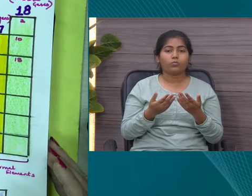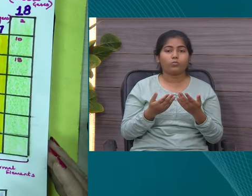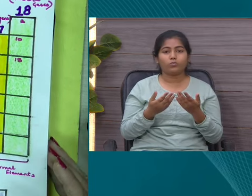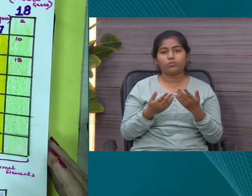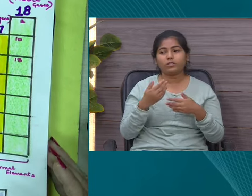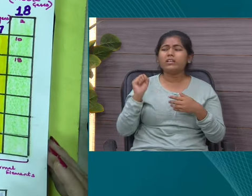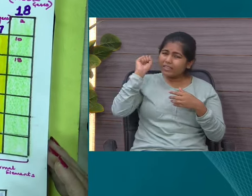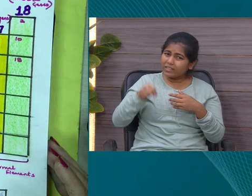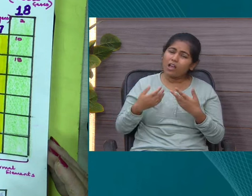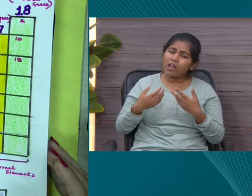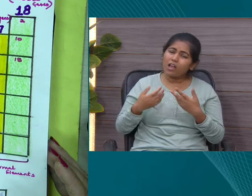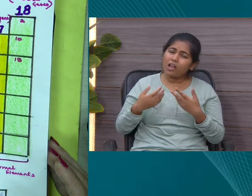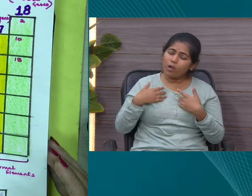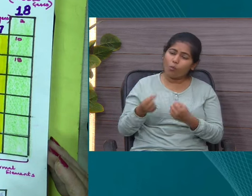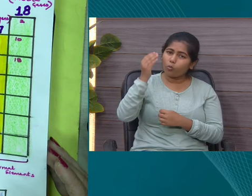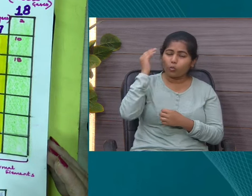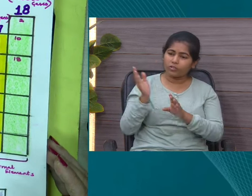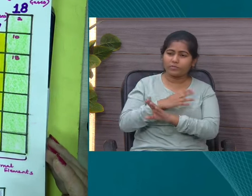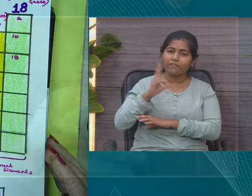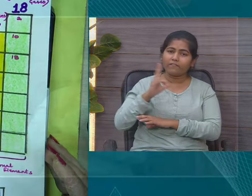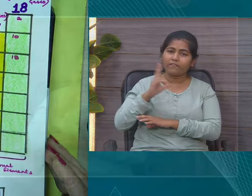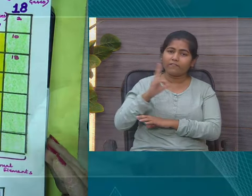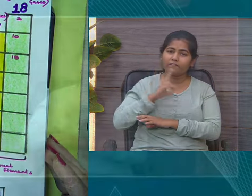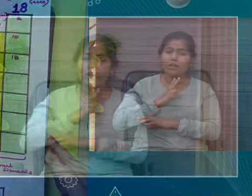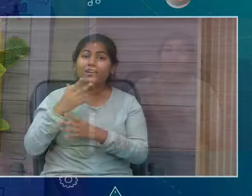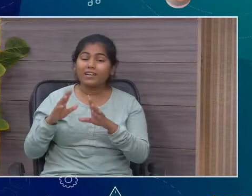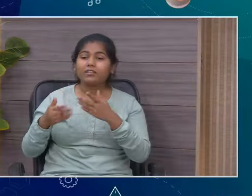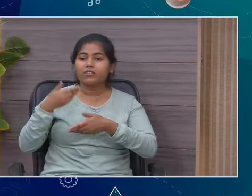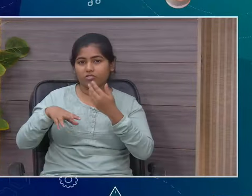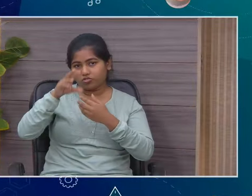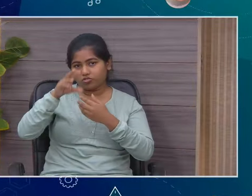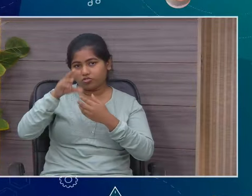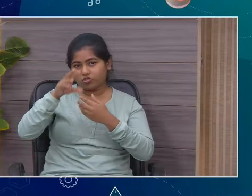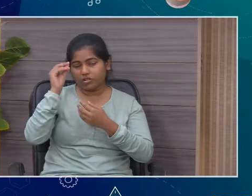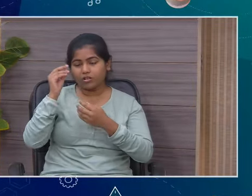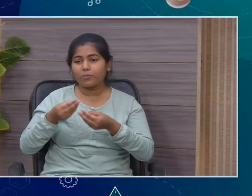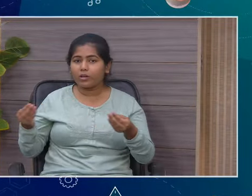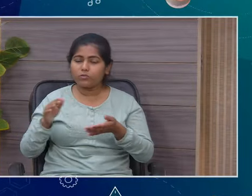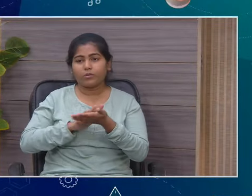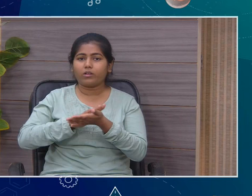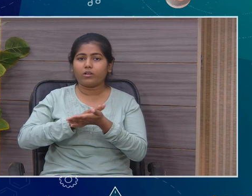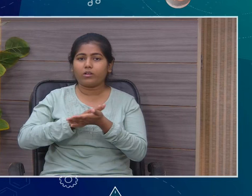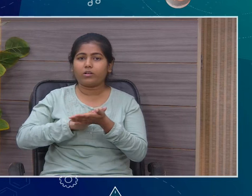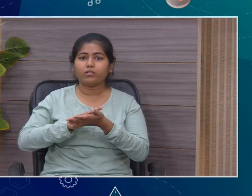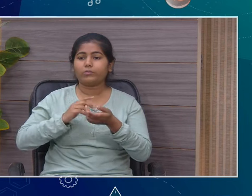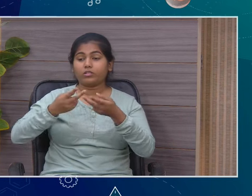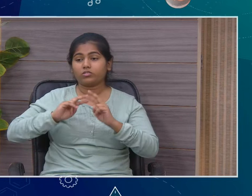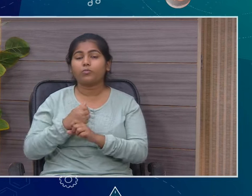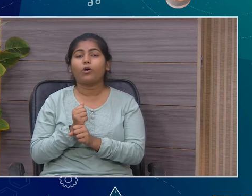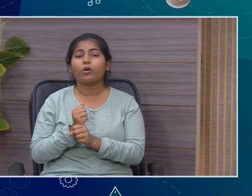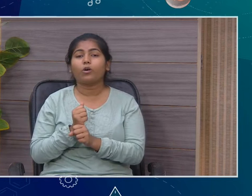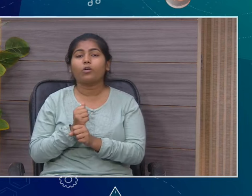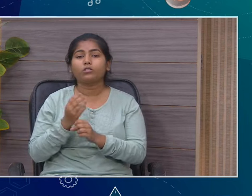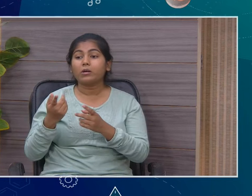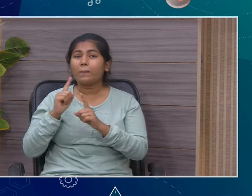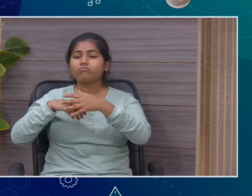बिल्कुल, क्योंकि मैं ये जानना चाह रहा था, आप चूंकि जैसे आपने कहा कि जो भी टीचिंग लर्निंग मटेरियल है उसको हम ब्रेल में तो बना ही सकते हैं, लेकिन टेक्टाइल का